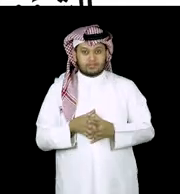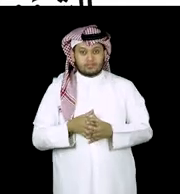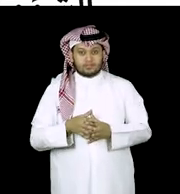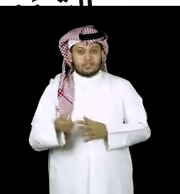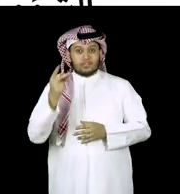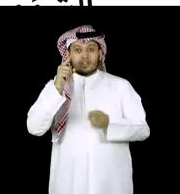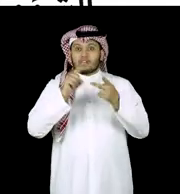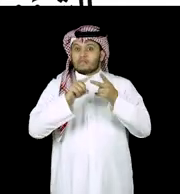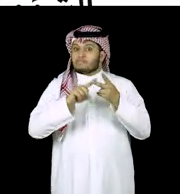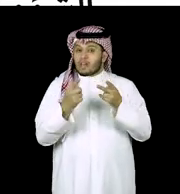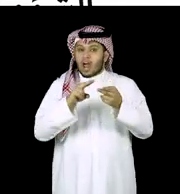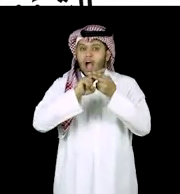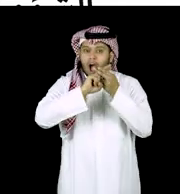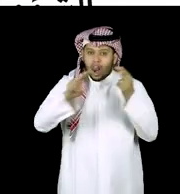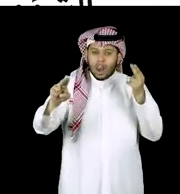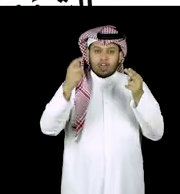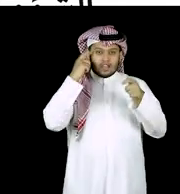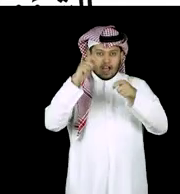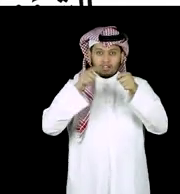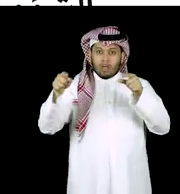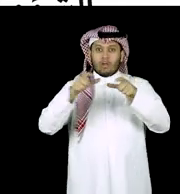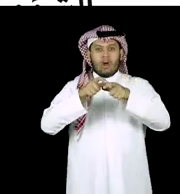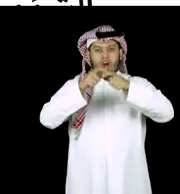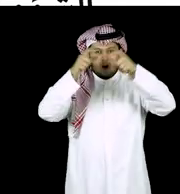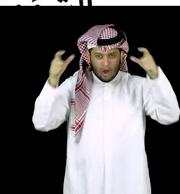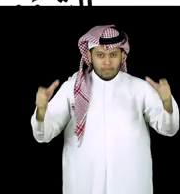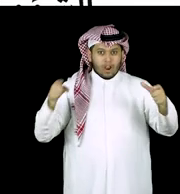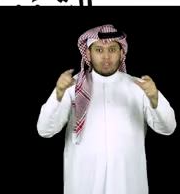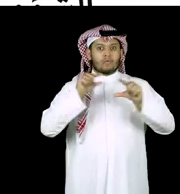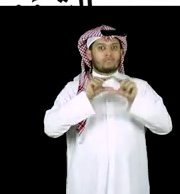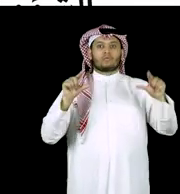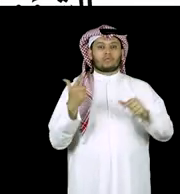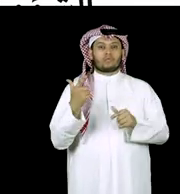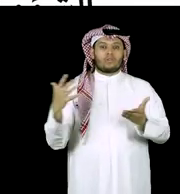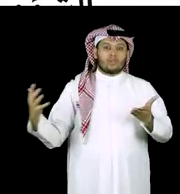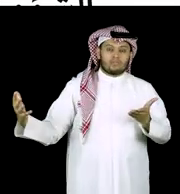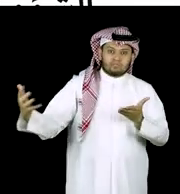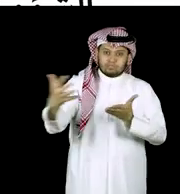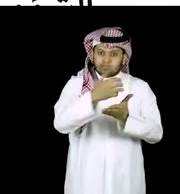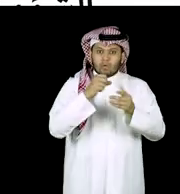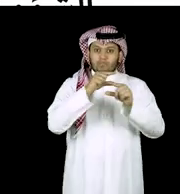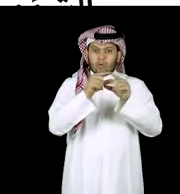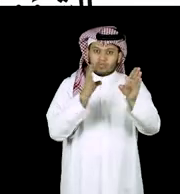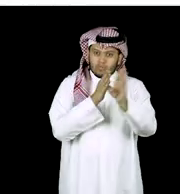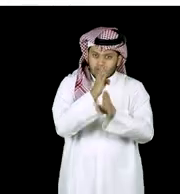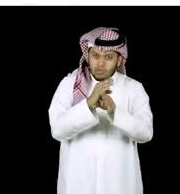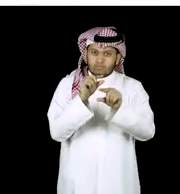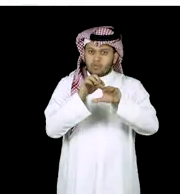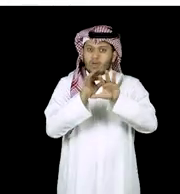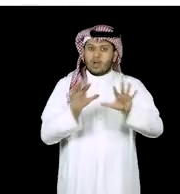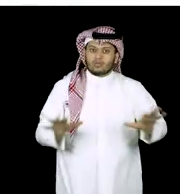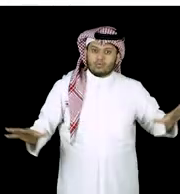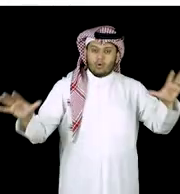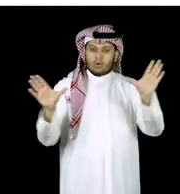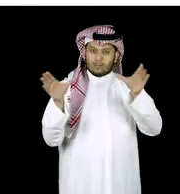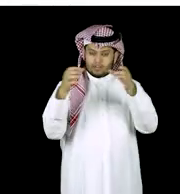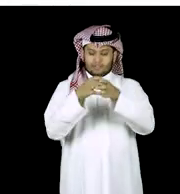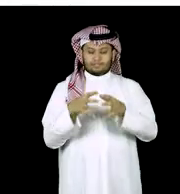أهل الحل والعقد وهم دائرة أوسع تشمل أصحاب الاختصاص في الشؤون العامة.